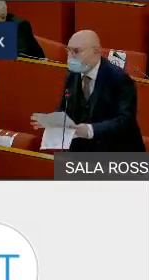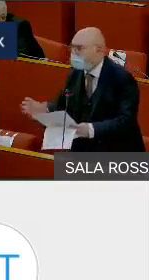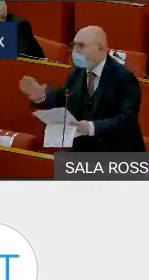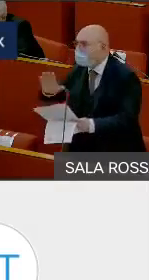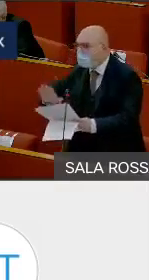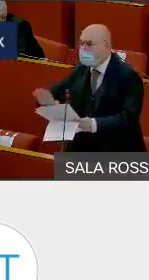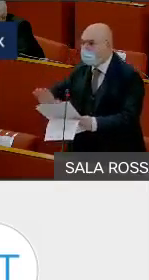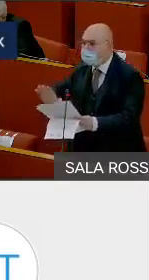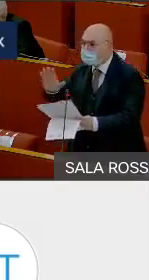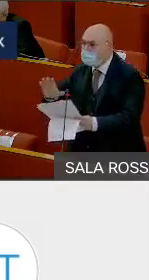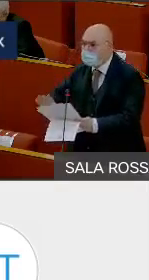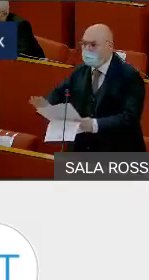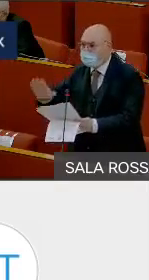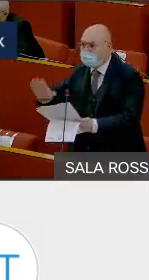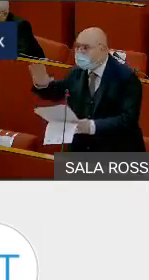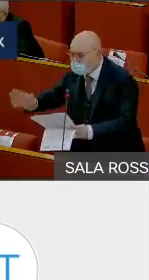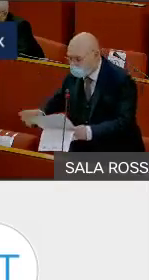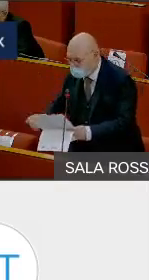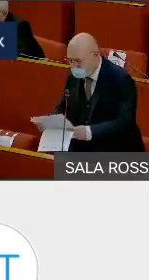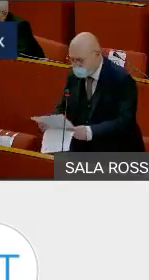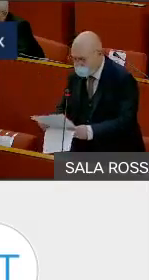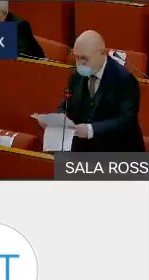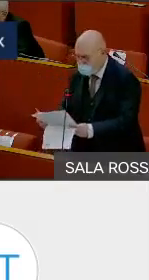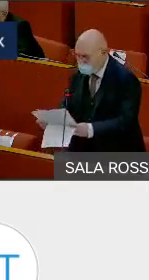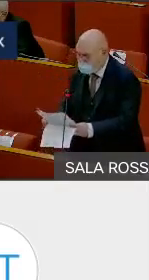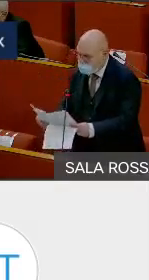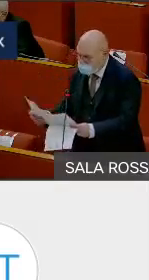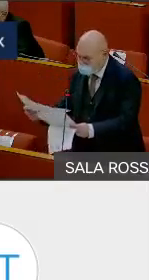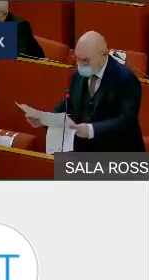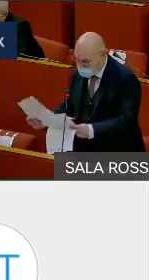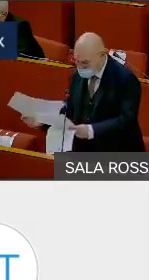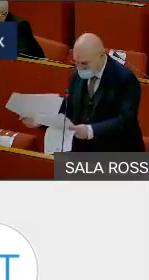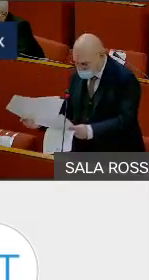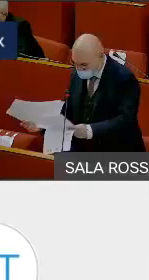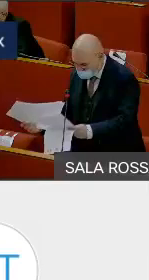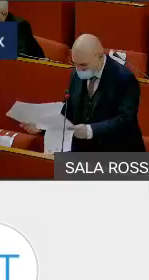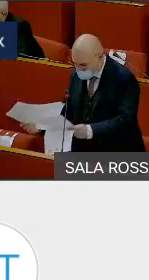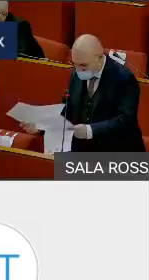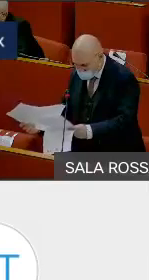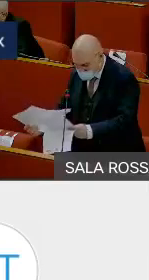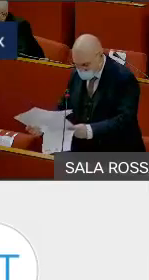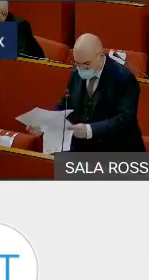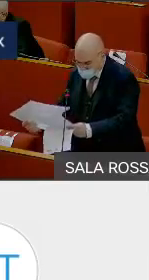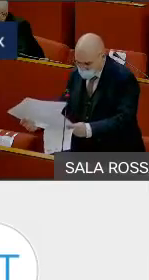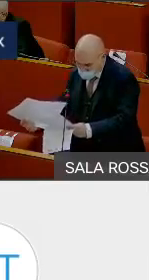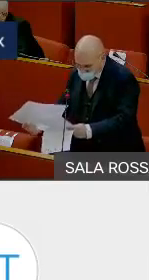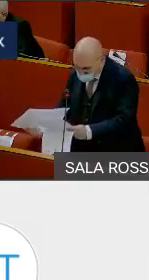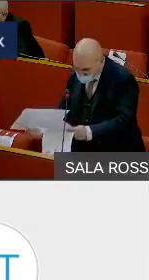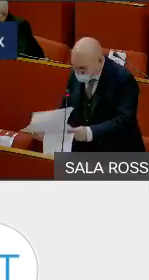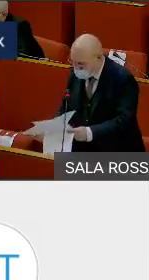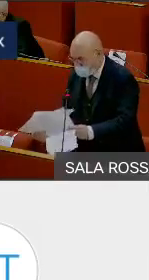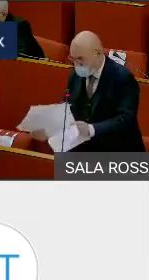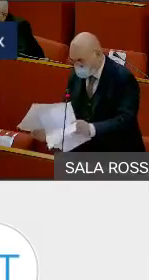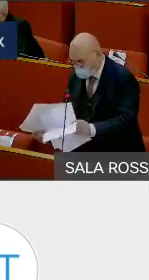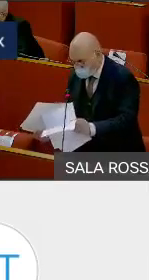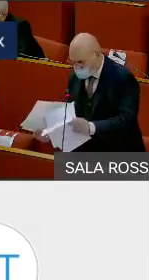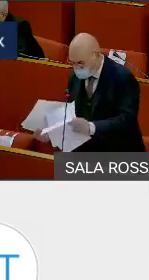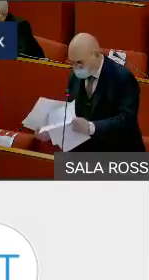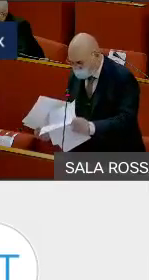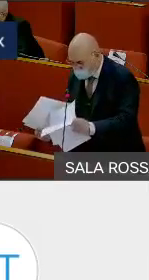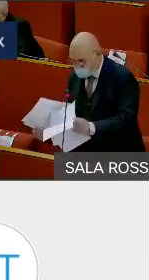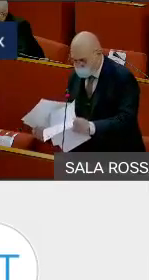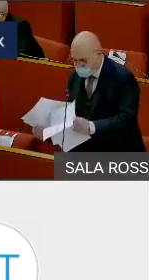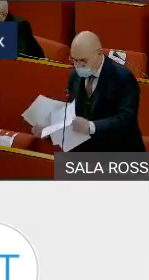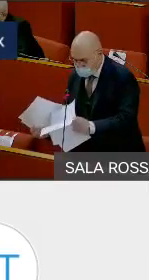l'aderenza con la pianificazione territoriale di livello sovraordinato e invece ci vuole